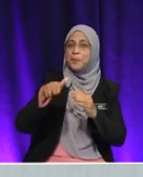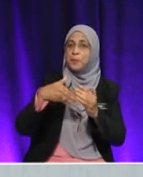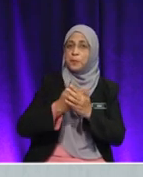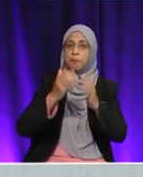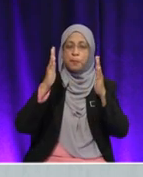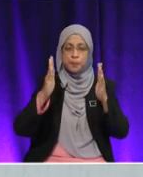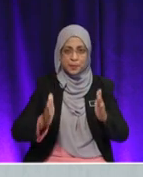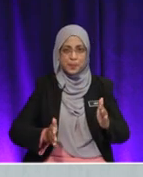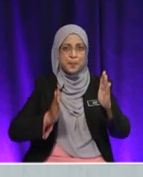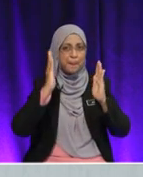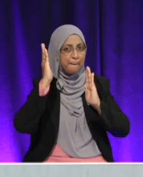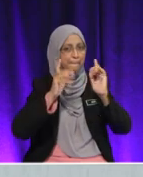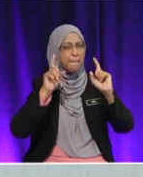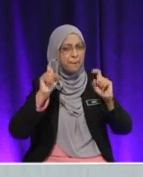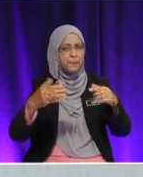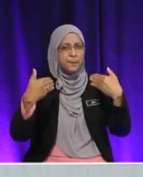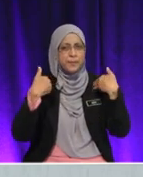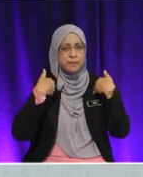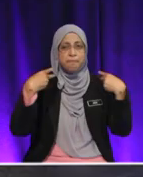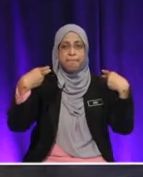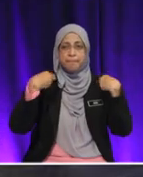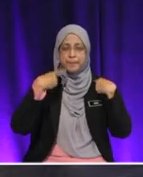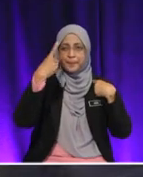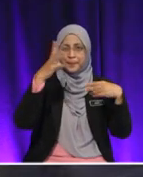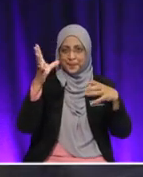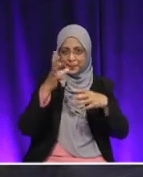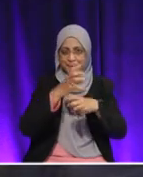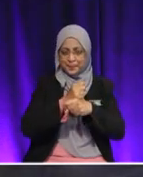hak untuk mendapat akses pendidikan